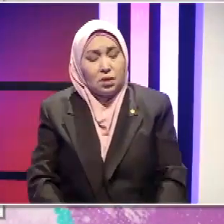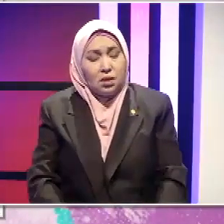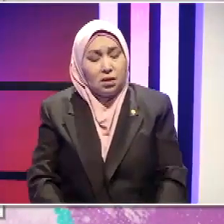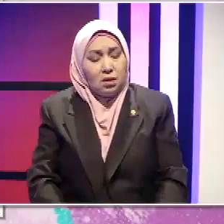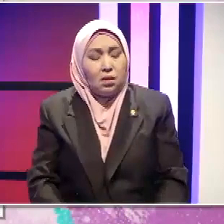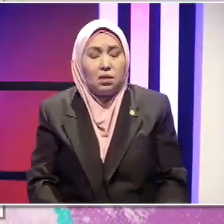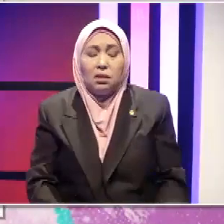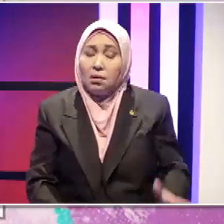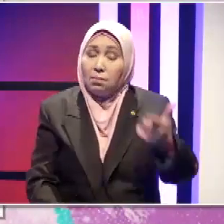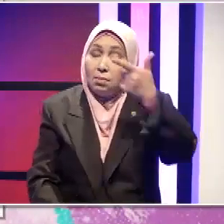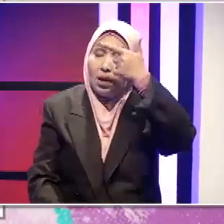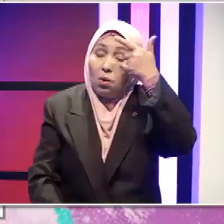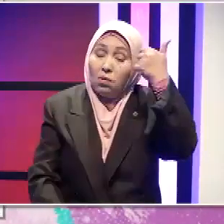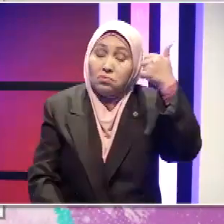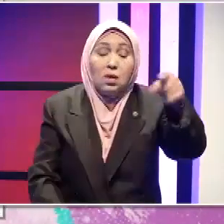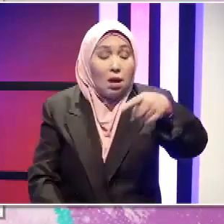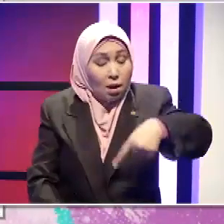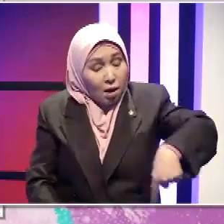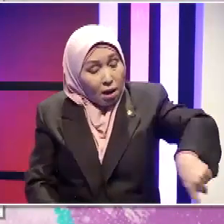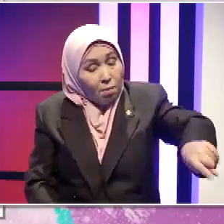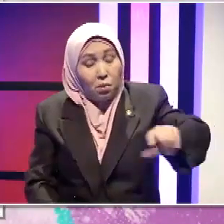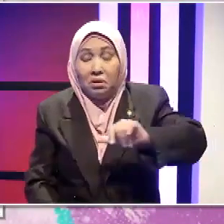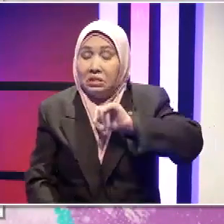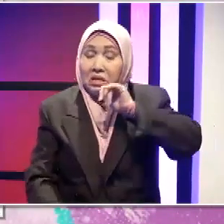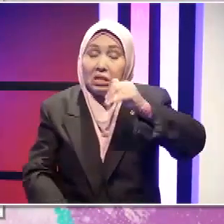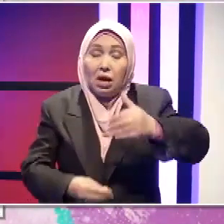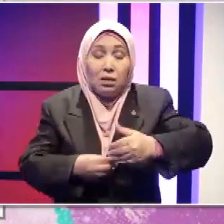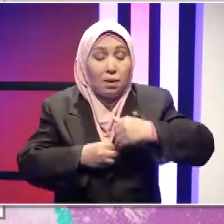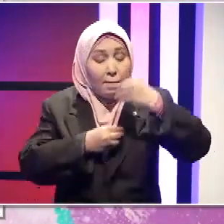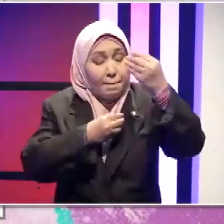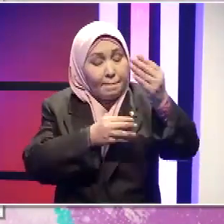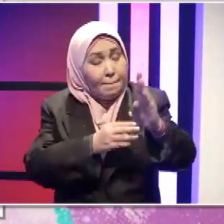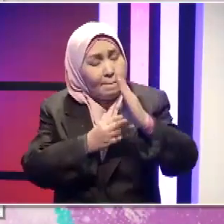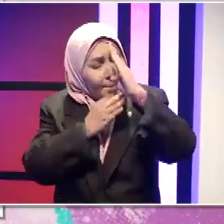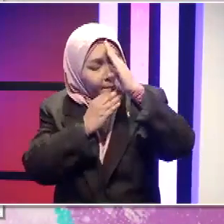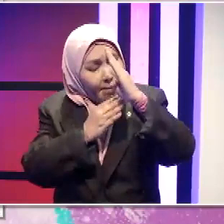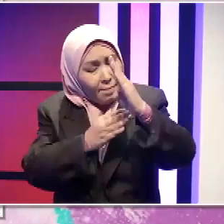Hai invinite 7 sauna